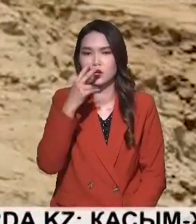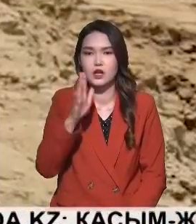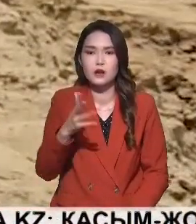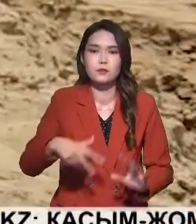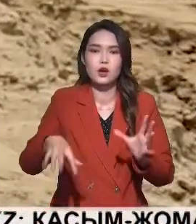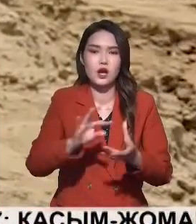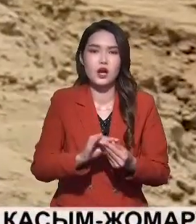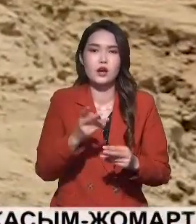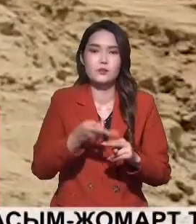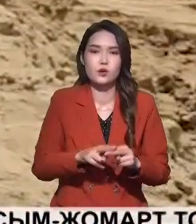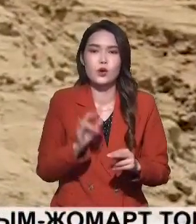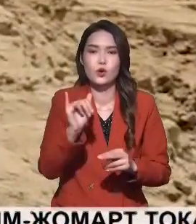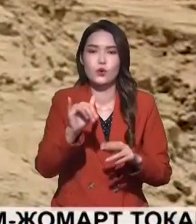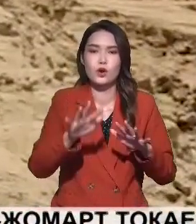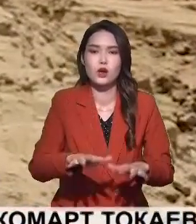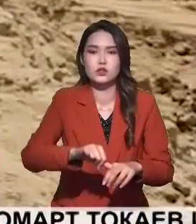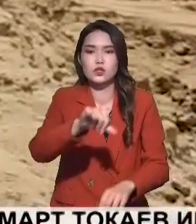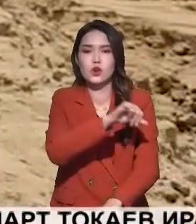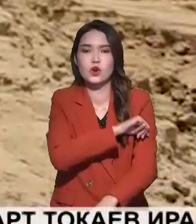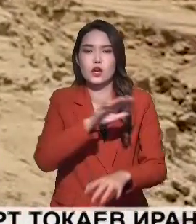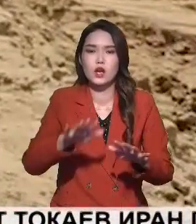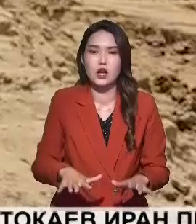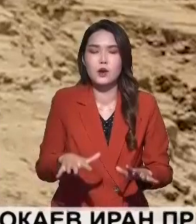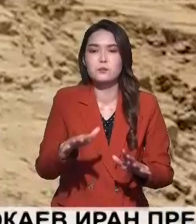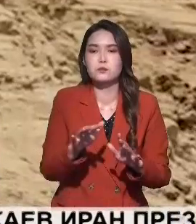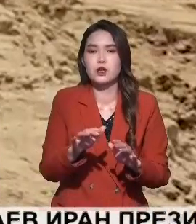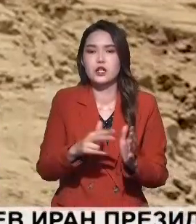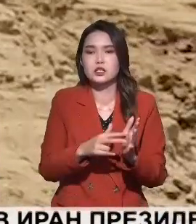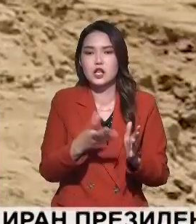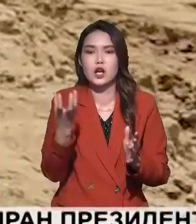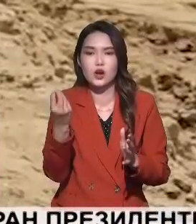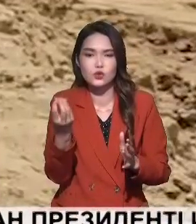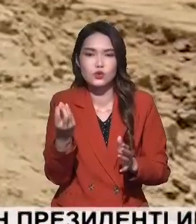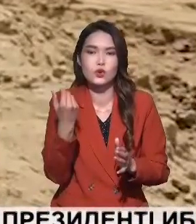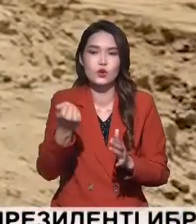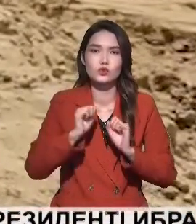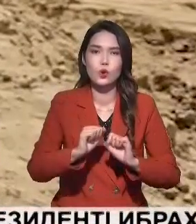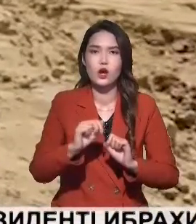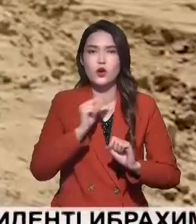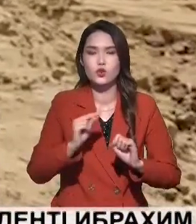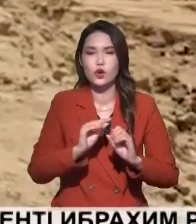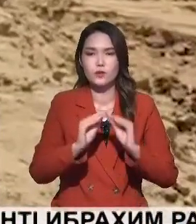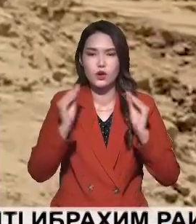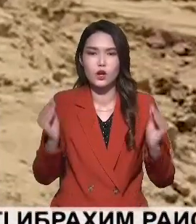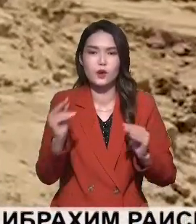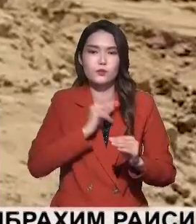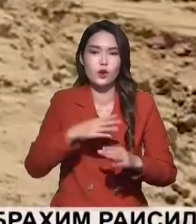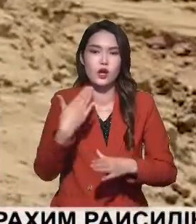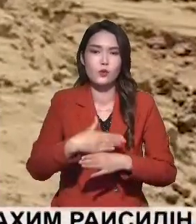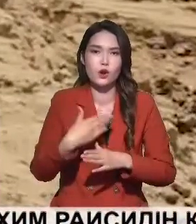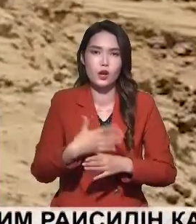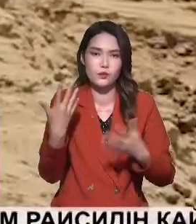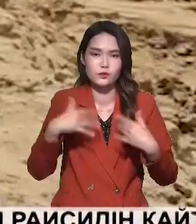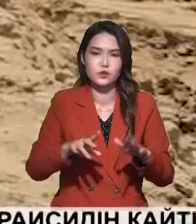сол жерден ұзындығы 2 километрдей болатын тағы да қорғау жұмыстарын, яғни бөгеттерді бастап